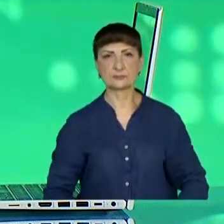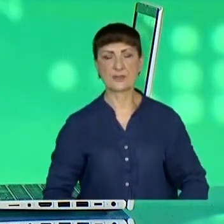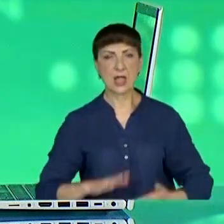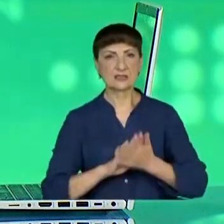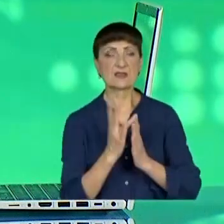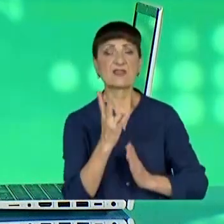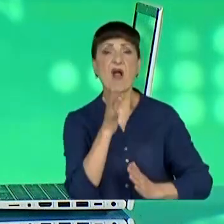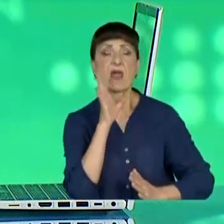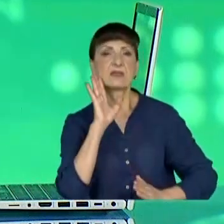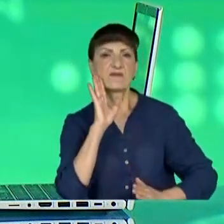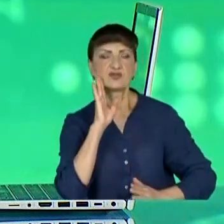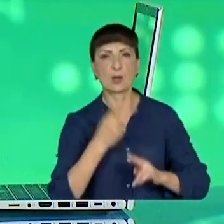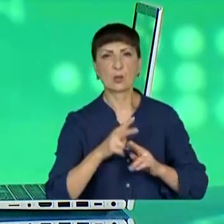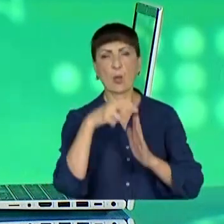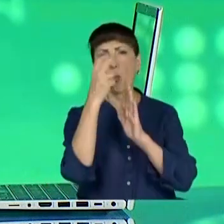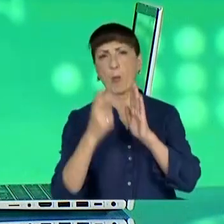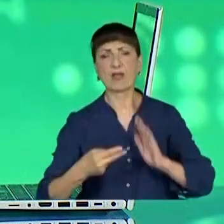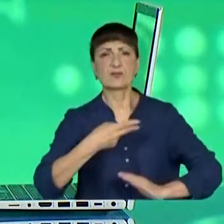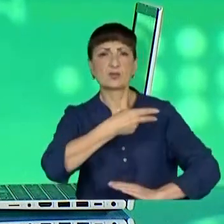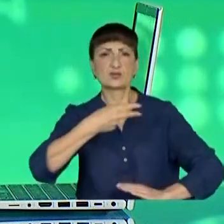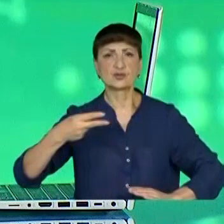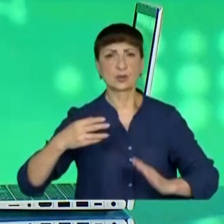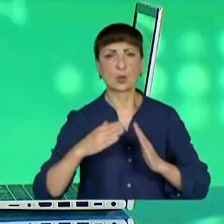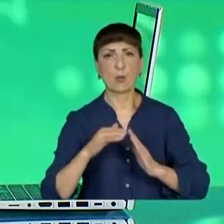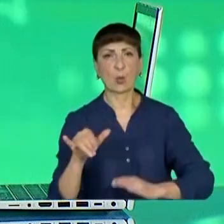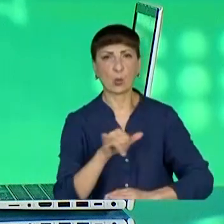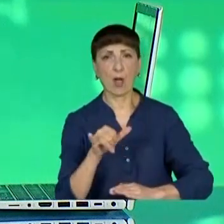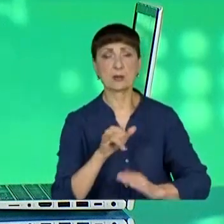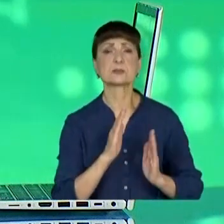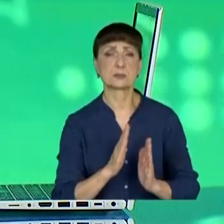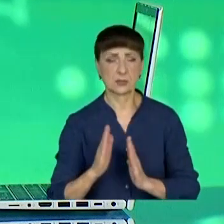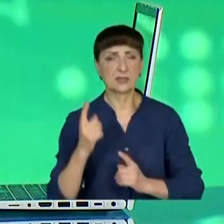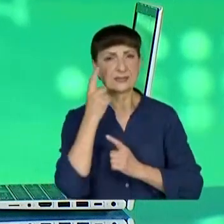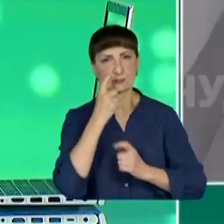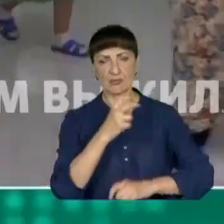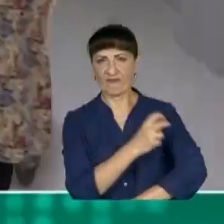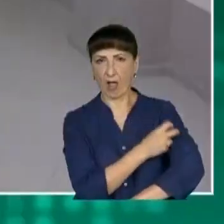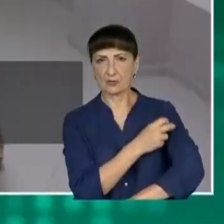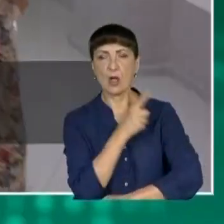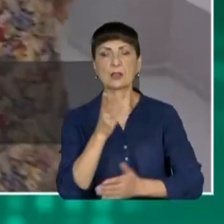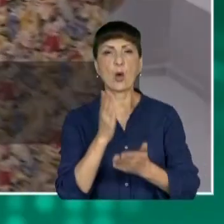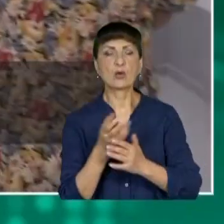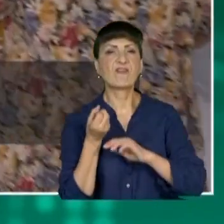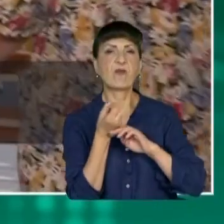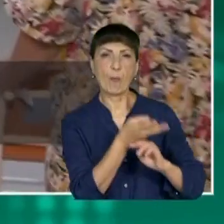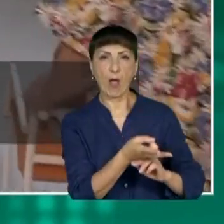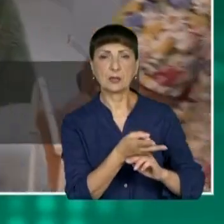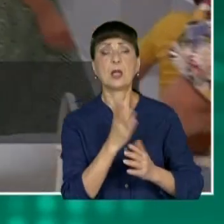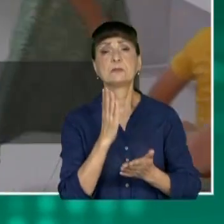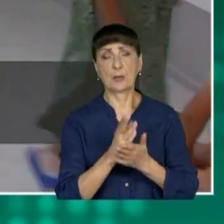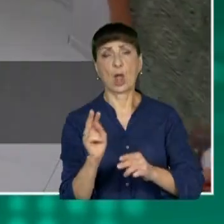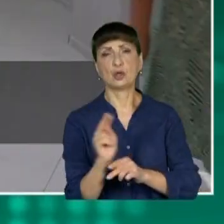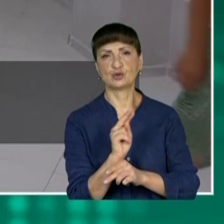Состояние двухлетней девочки, которая упала со второго этажа многоэтажки в Уральске, стабильное, сообщили врачи. Она находится в больнице и получает необходимое